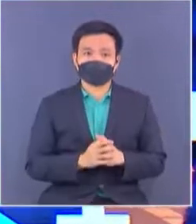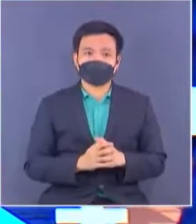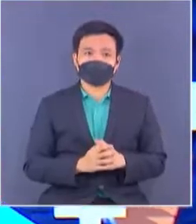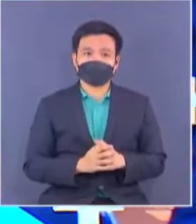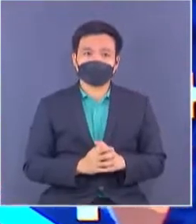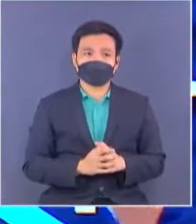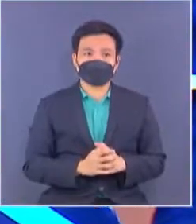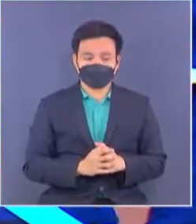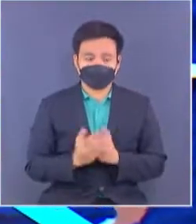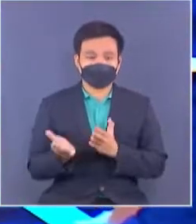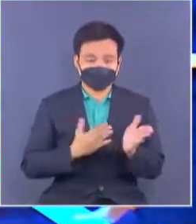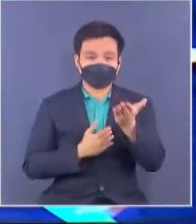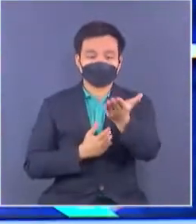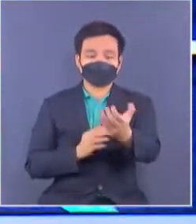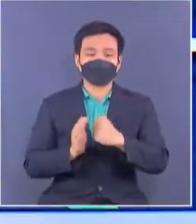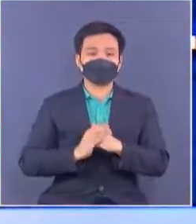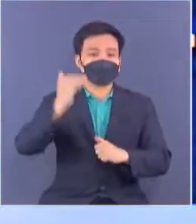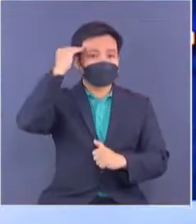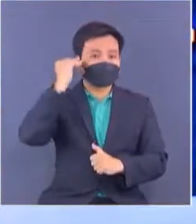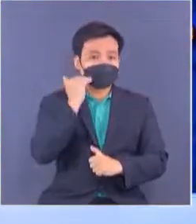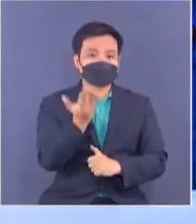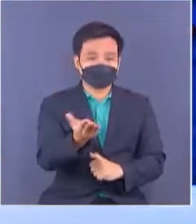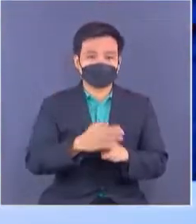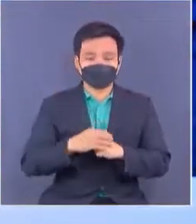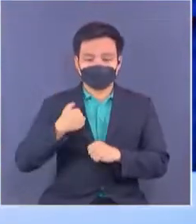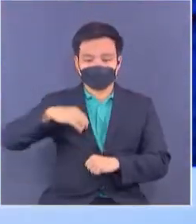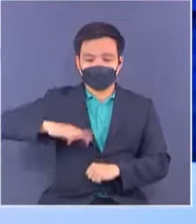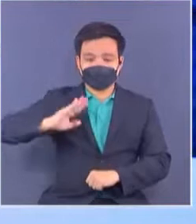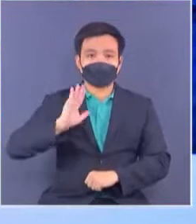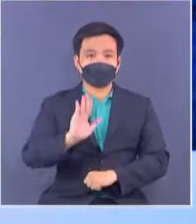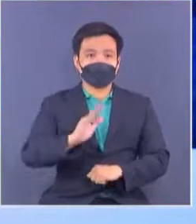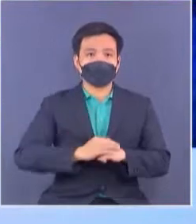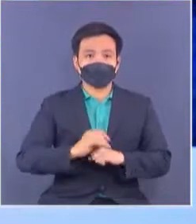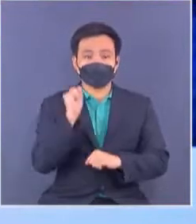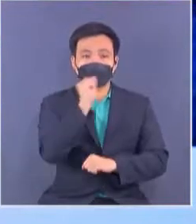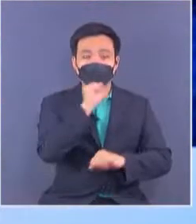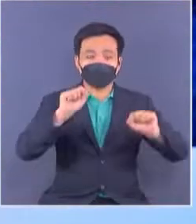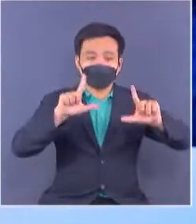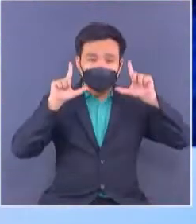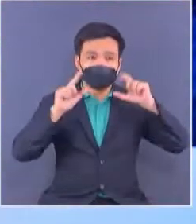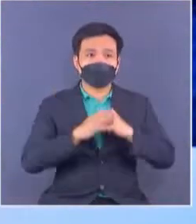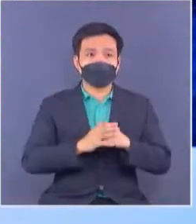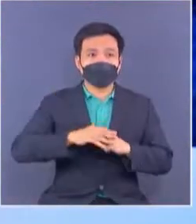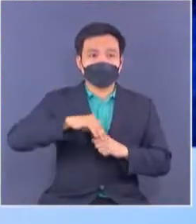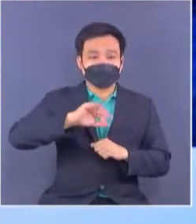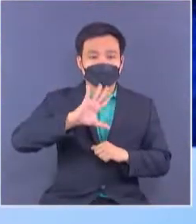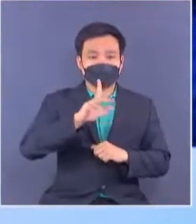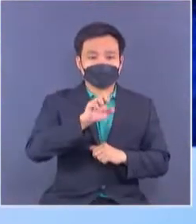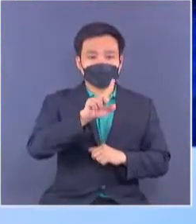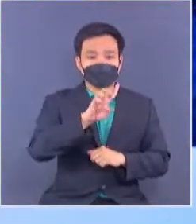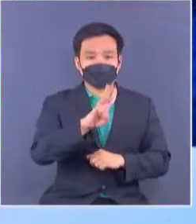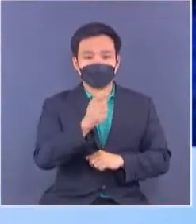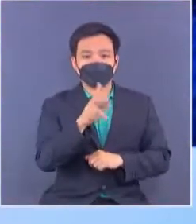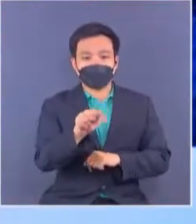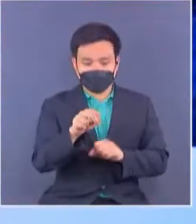ข้ามไปที่ฝั่งวงการบันเทิงต่างประเทศนะคะที่ล่าสุดทางต้นสังกัดของศิลปินชื่อดังชีวอนนะคะได้ออกมาประกาศแจ้งข่าวว่าชีวอนได้ต